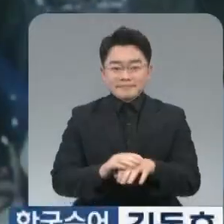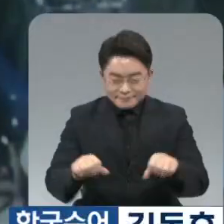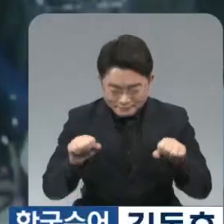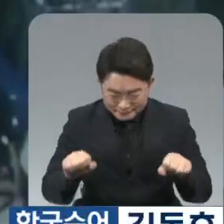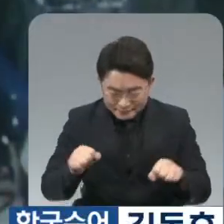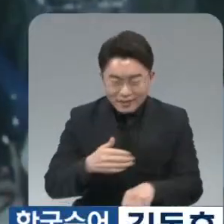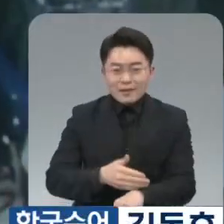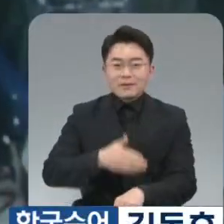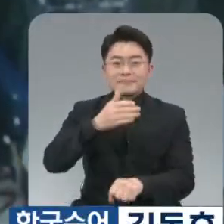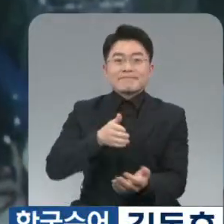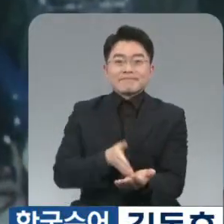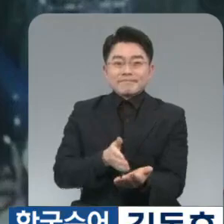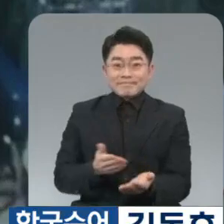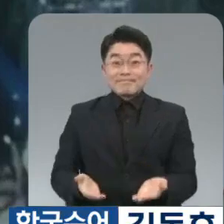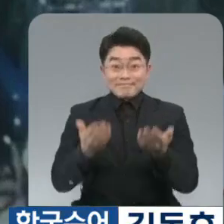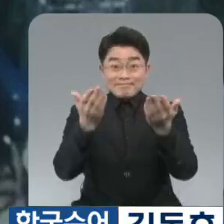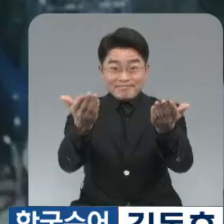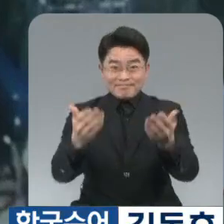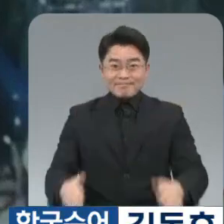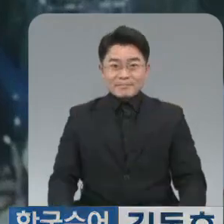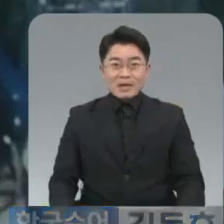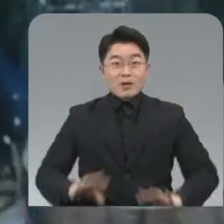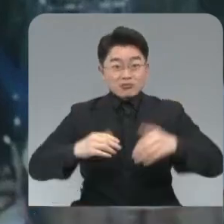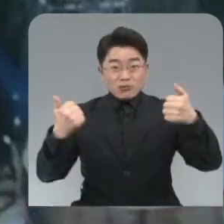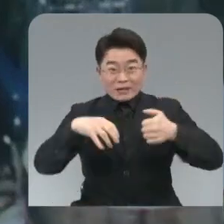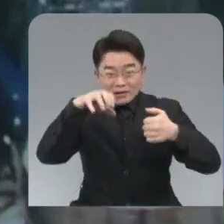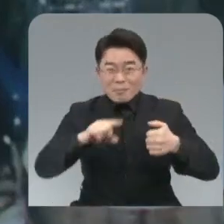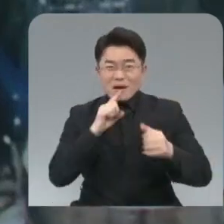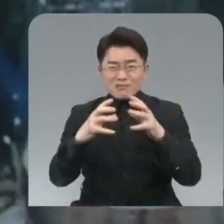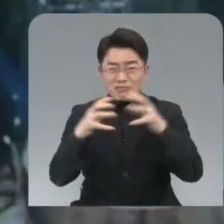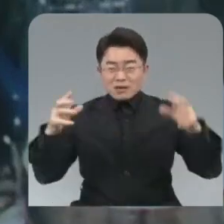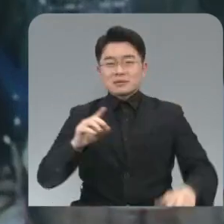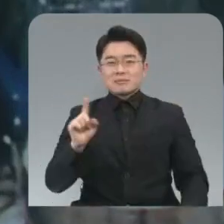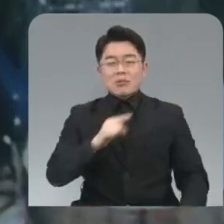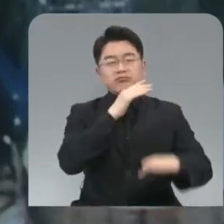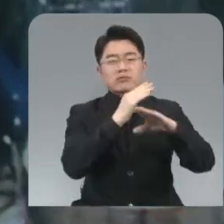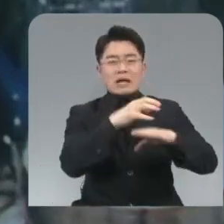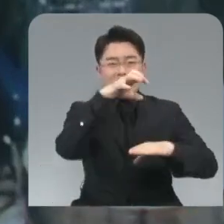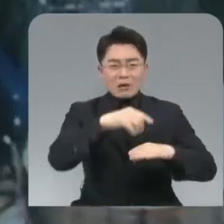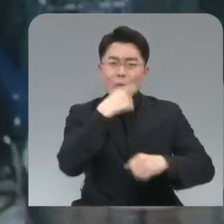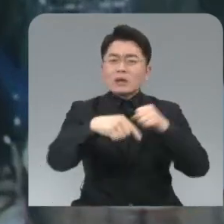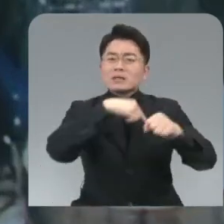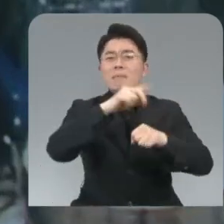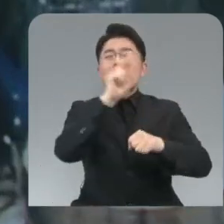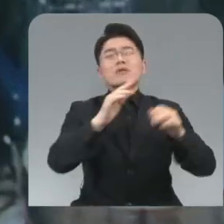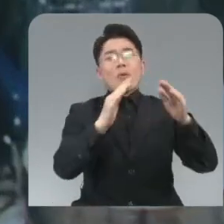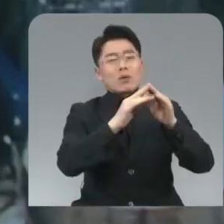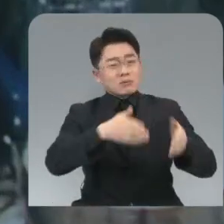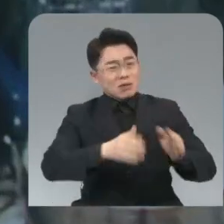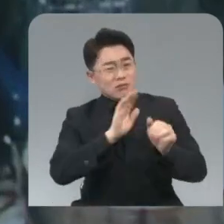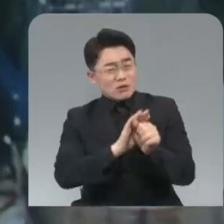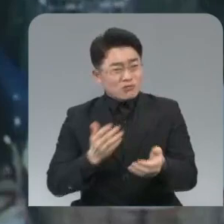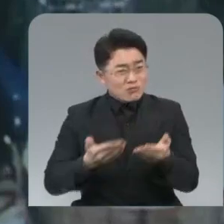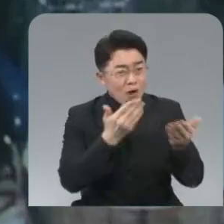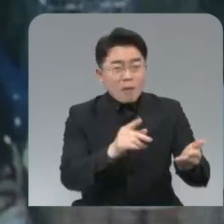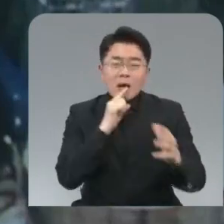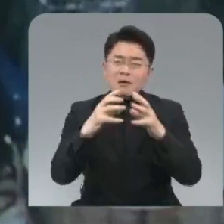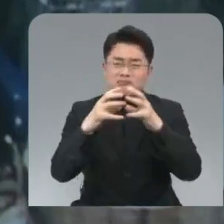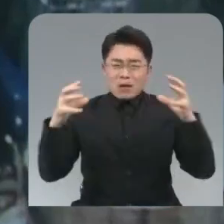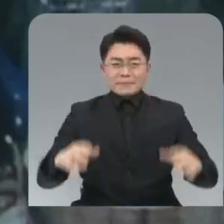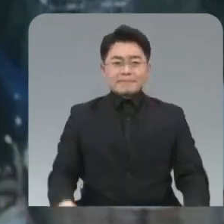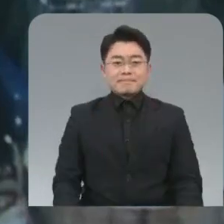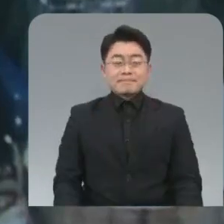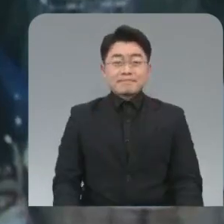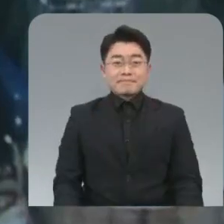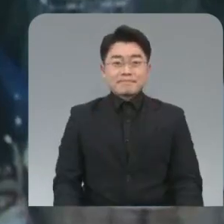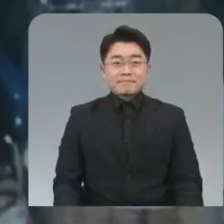여러분 안녕하십니까? 북한 원전 건설 추진 의혹을 둘러싸고 논란이 커지고 있습니다. 오늘 9시 뉴스에서도 이 문제 들여다볼 텐데